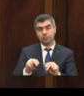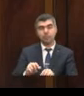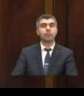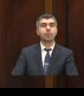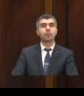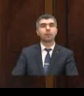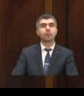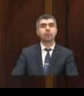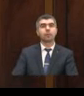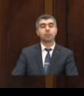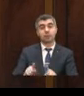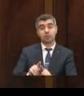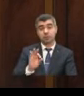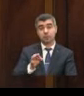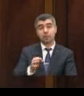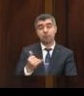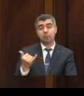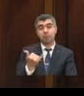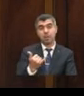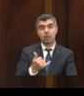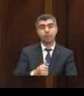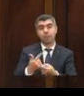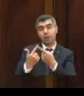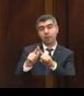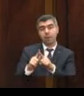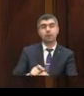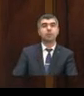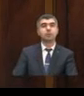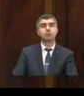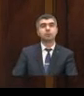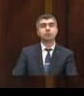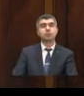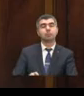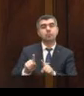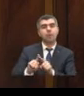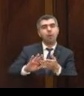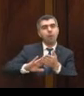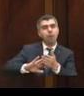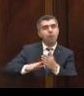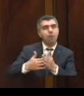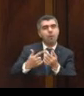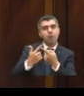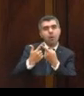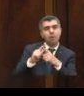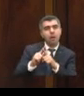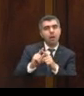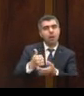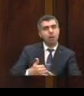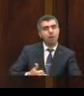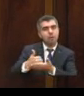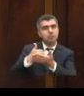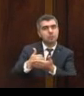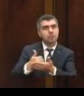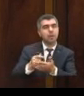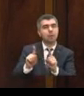المجتمعي تصدر الإشارة إلى أهمية تعزيز الحكامة الجيدة وترشيد استعمال الموارد العمومية